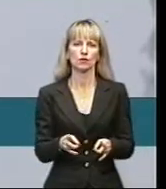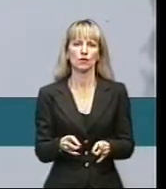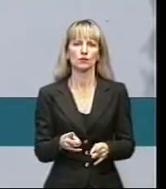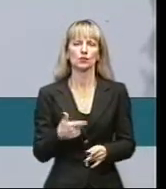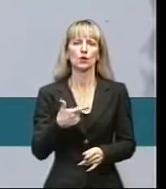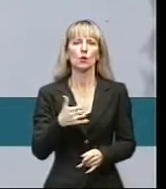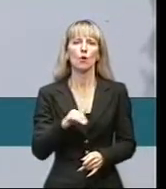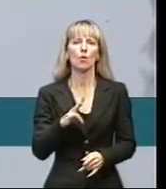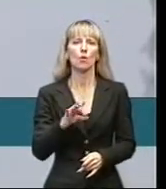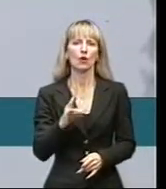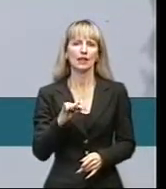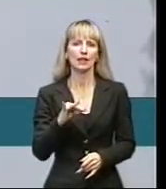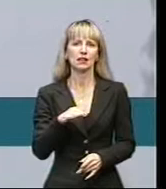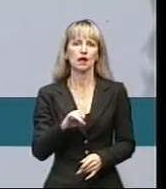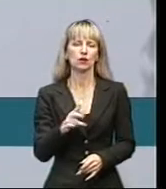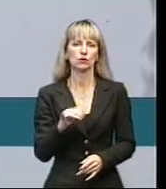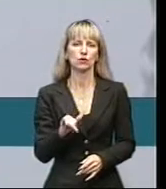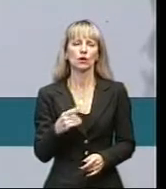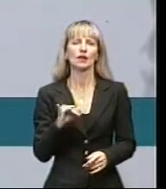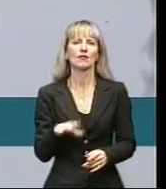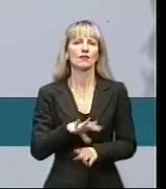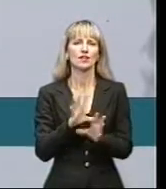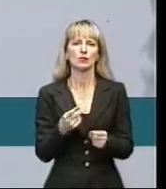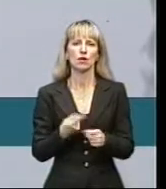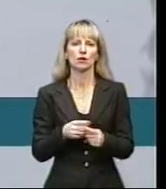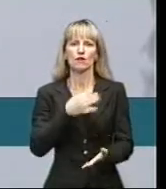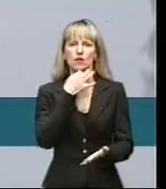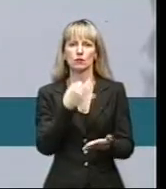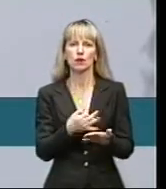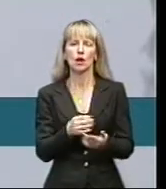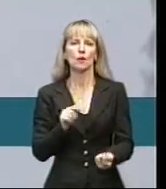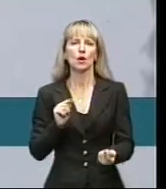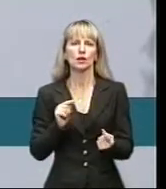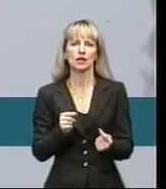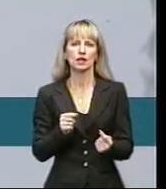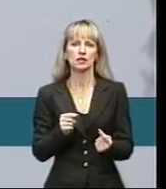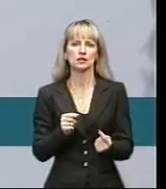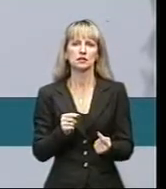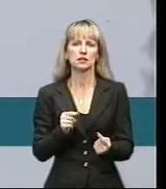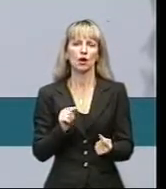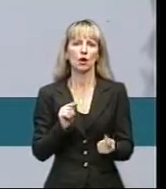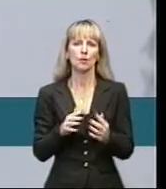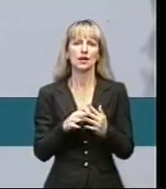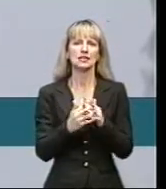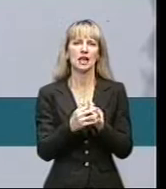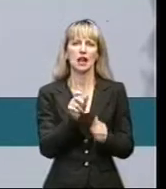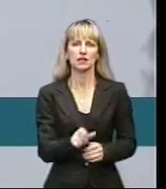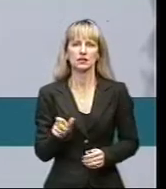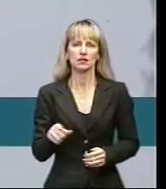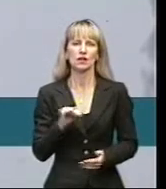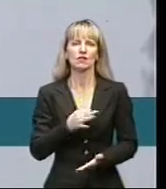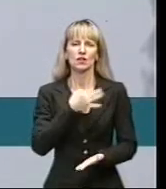гуманітарну катастрофу. І всьому цьому відповідав протест, опір селянства. І